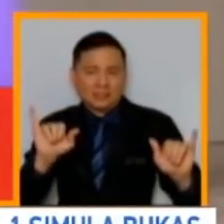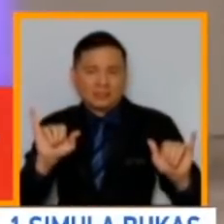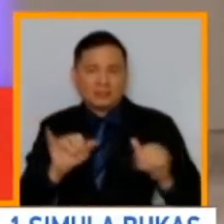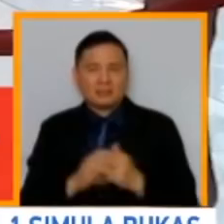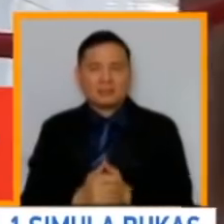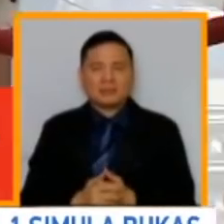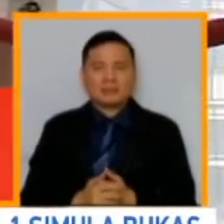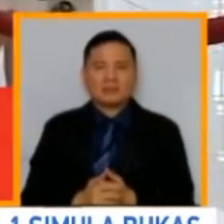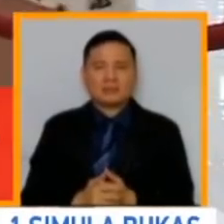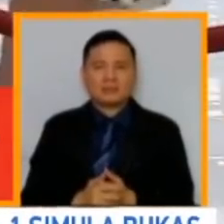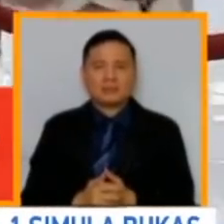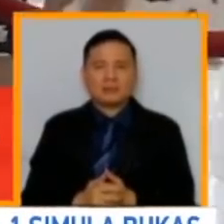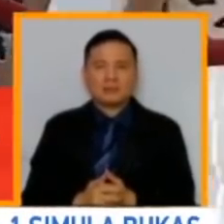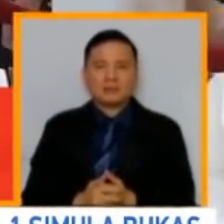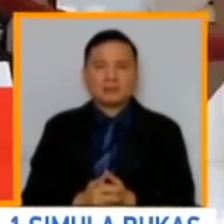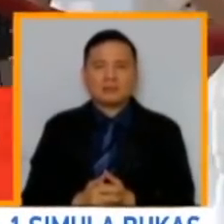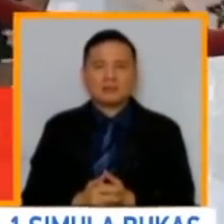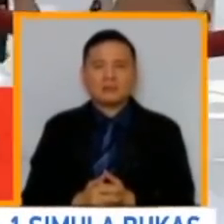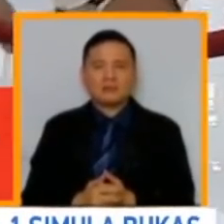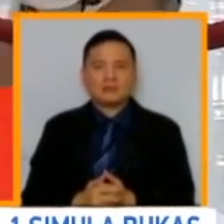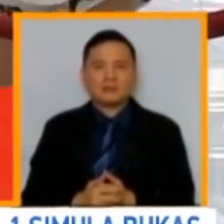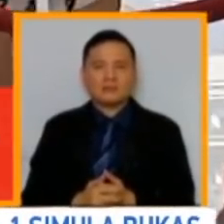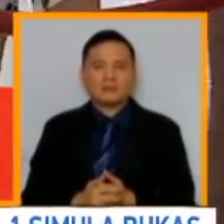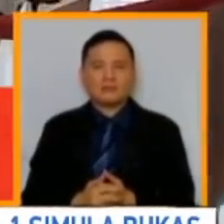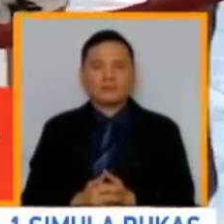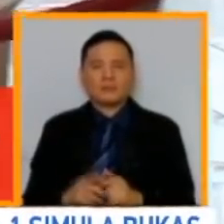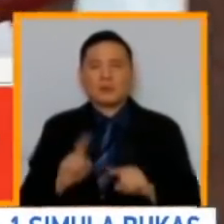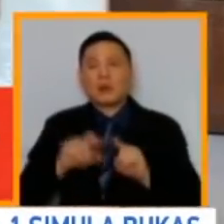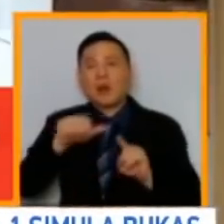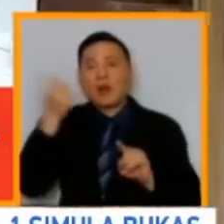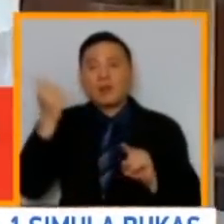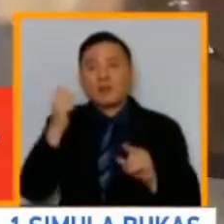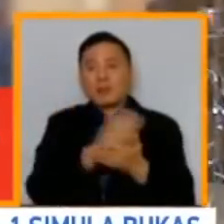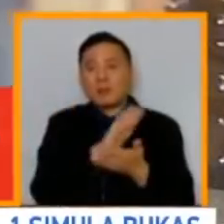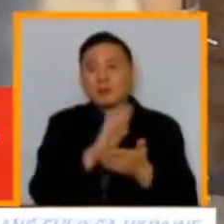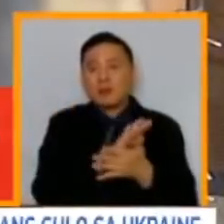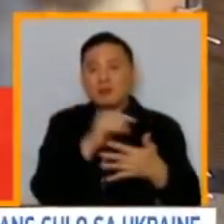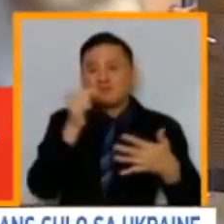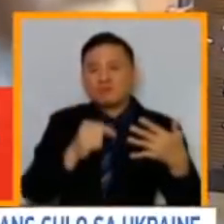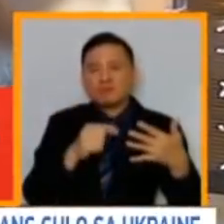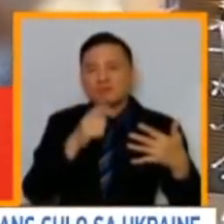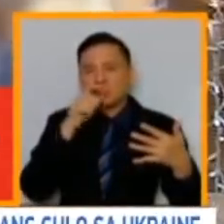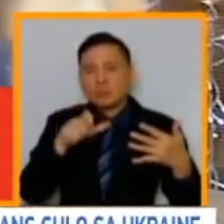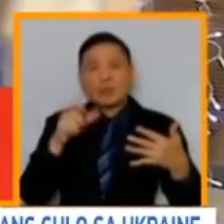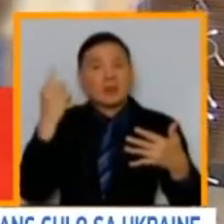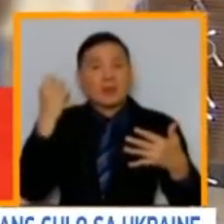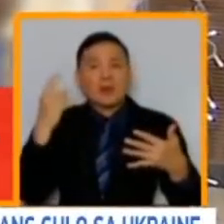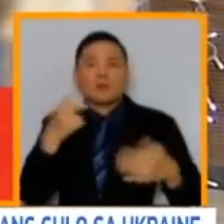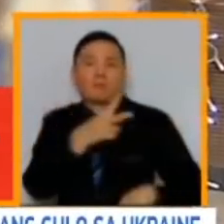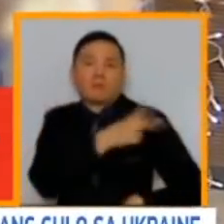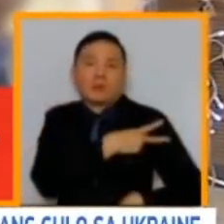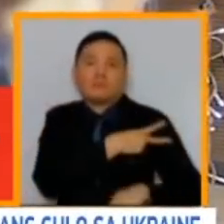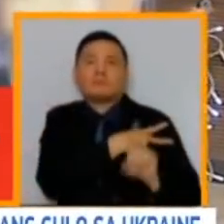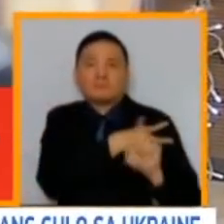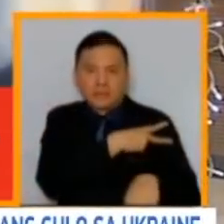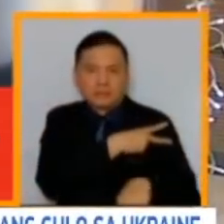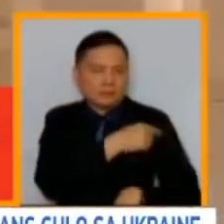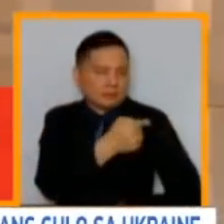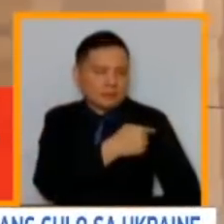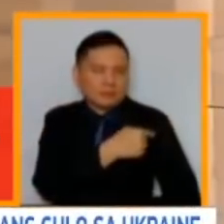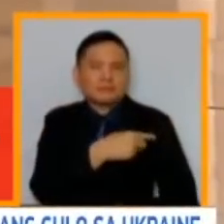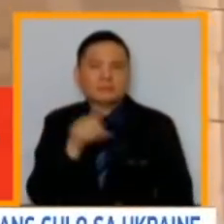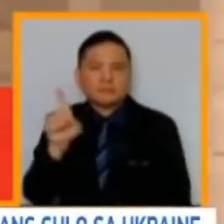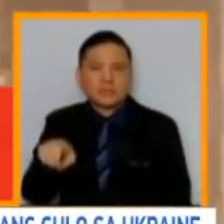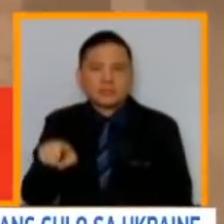na i-require sa'yo. As we all know also, ito naman, hindi dahil sa alert level 1, kung hindi katatanggal pa